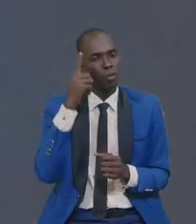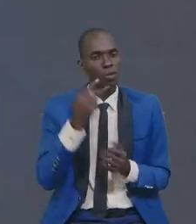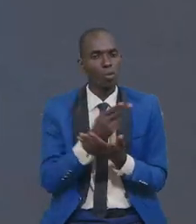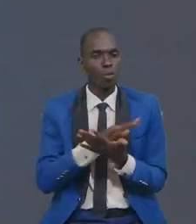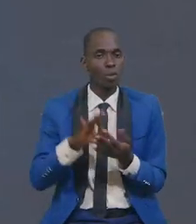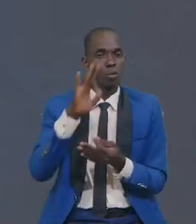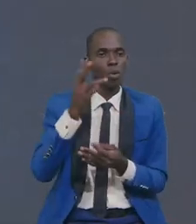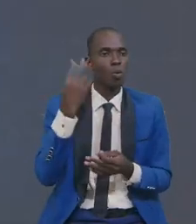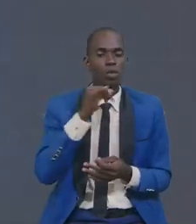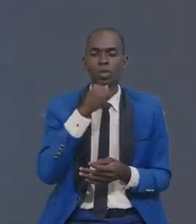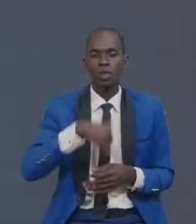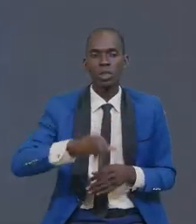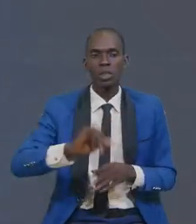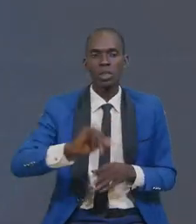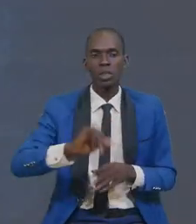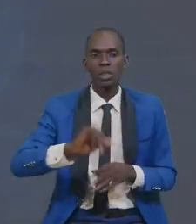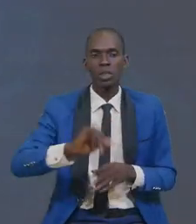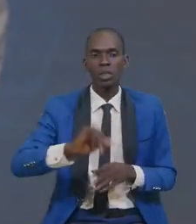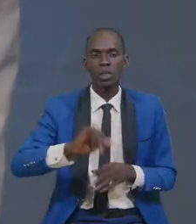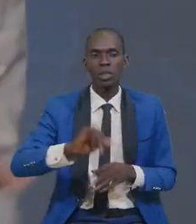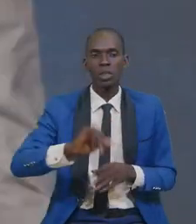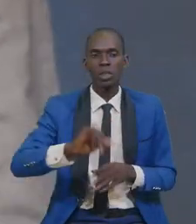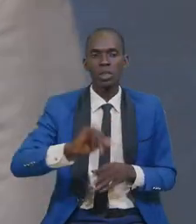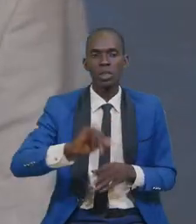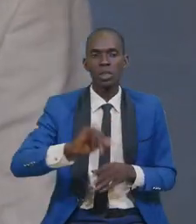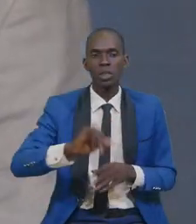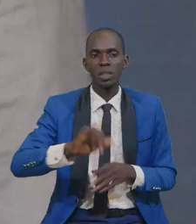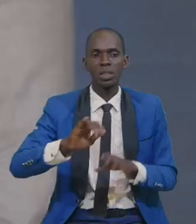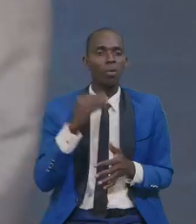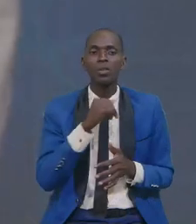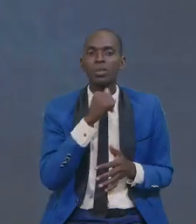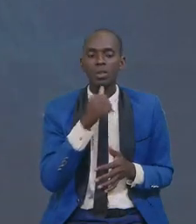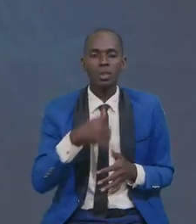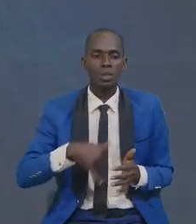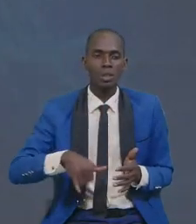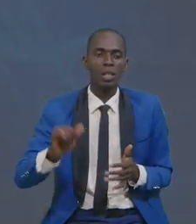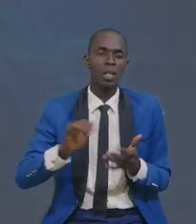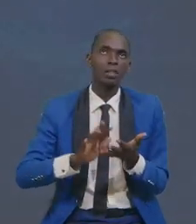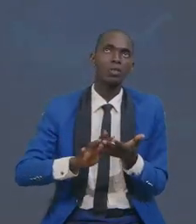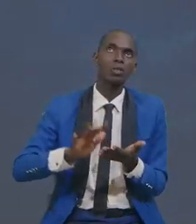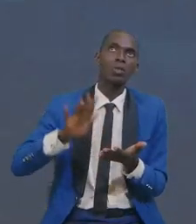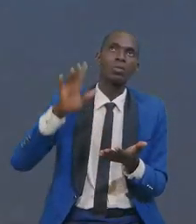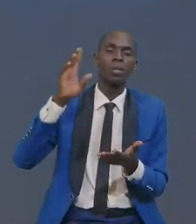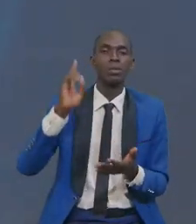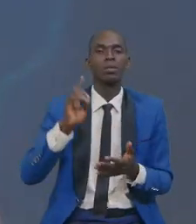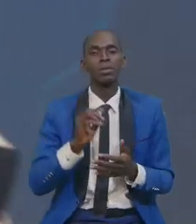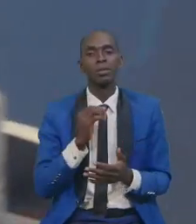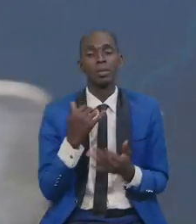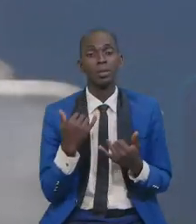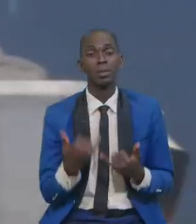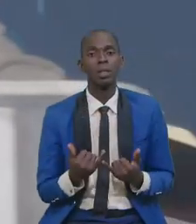l'Esprit n'était pas encore, parce que Jésus n'avait pas encore été